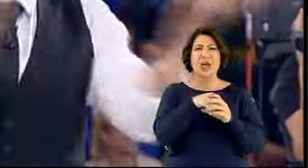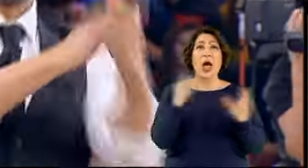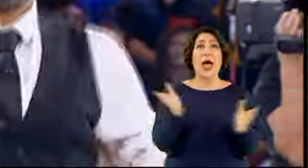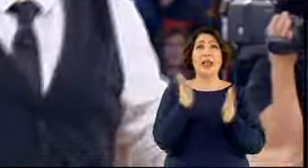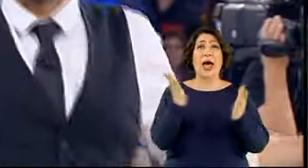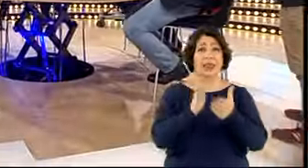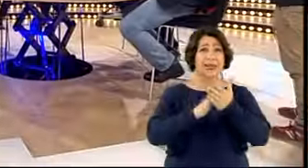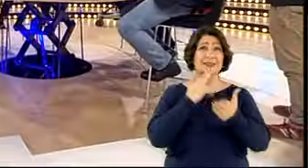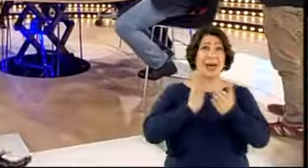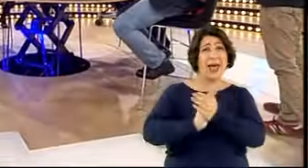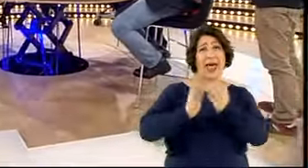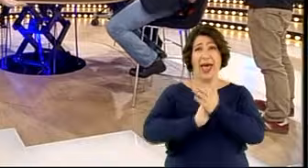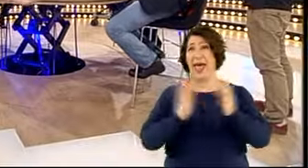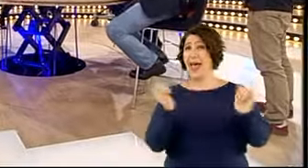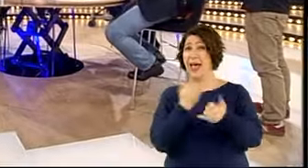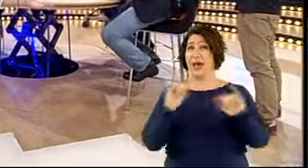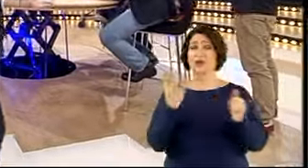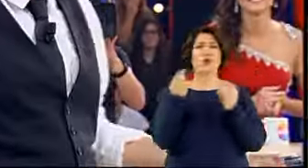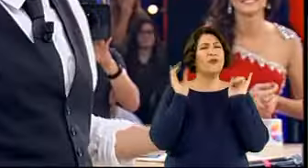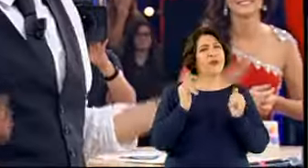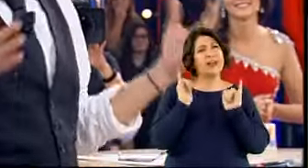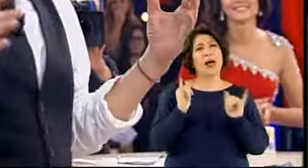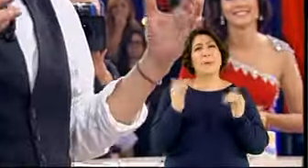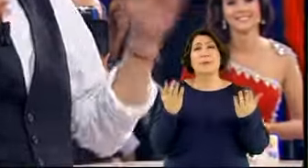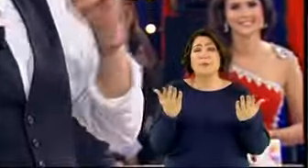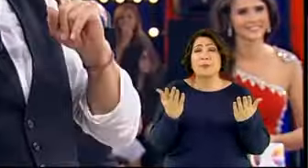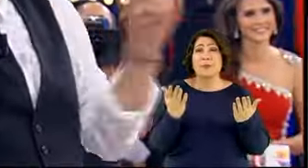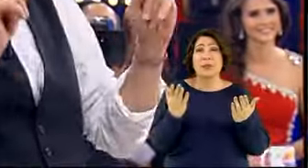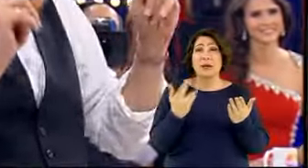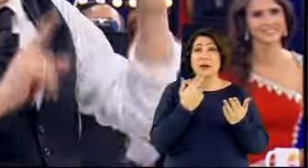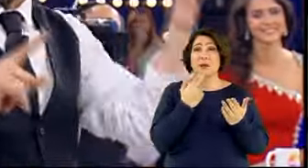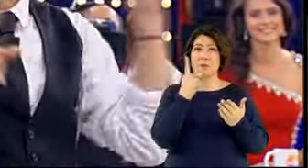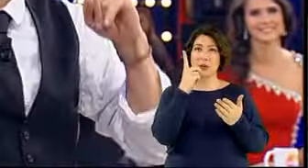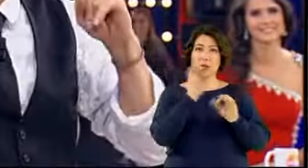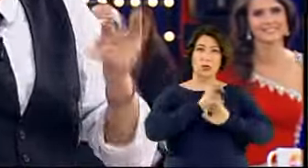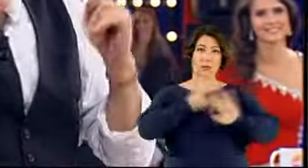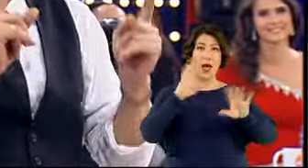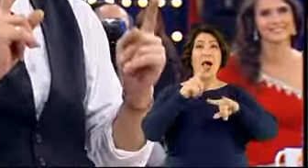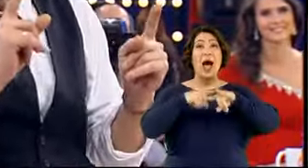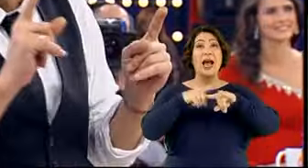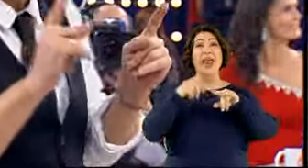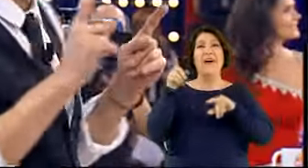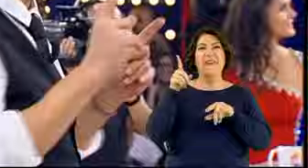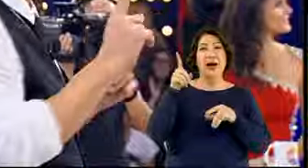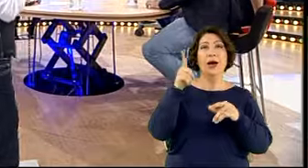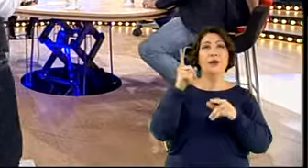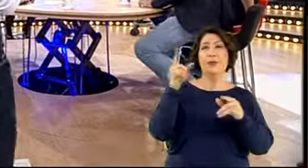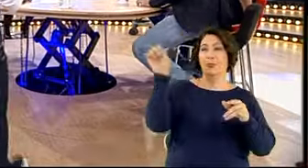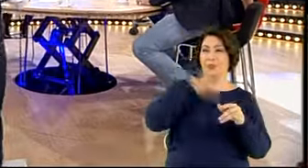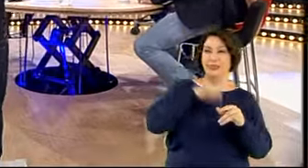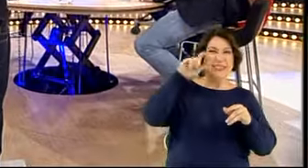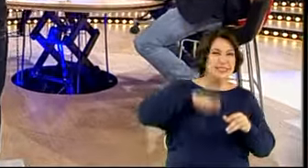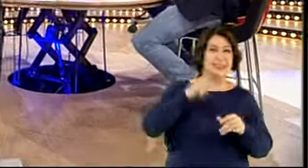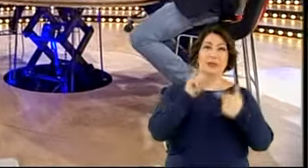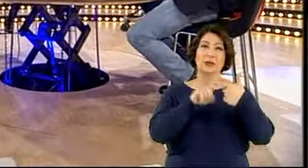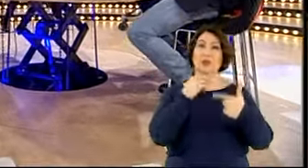Haydi diye bir kadın gelip de tabii. Çok fena yani. Hani kadın bir numara, Hakan Epcan iki numara karizmayı çizdirmek konusunda bu